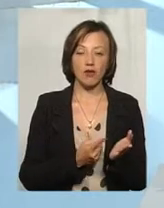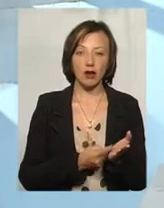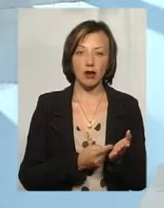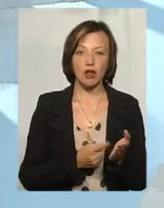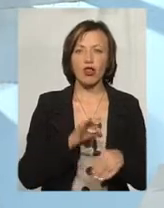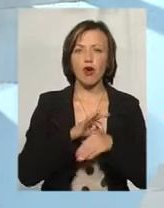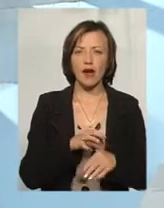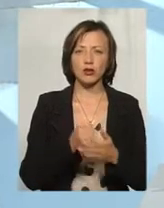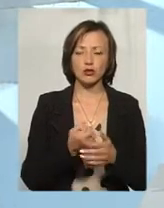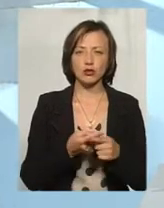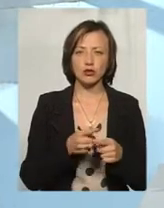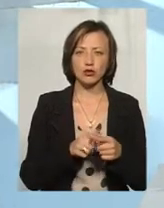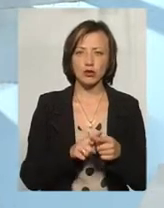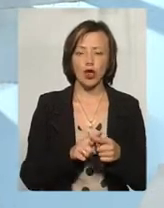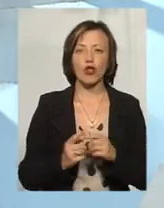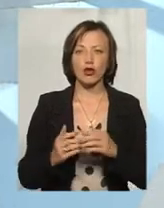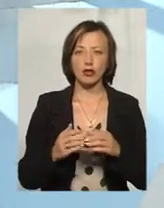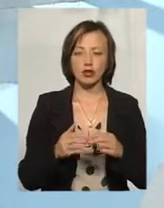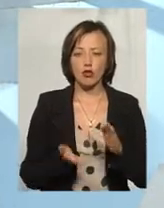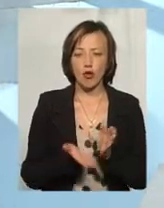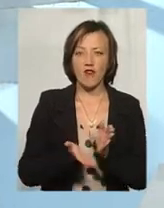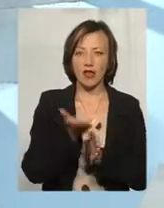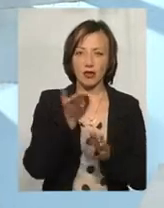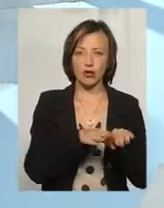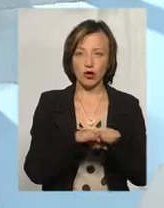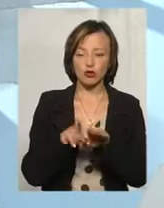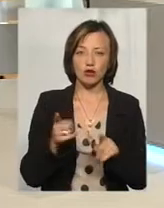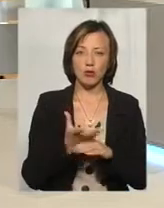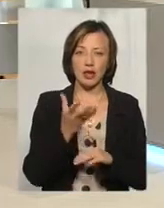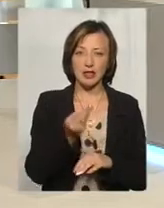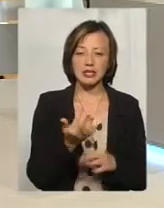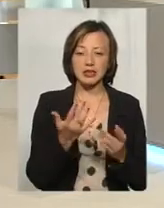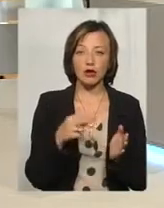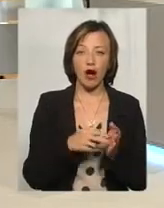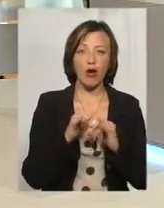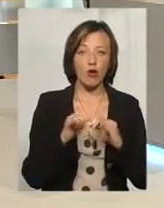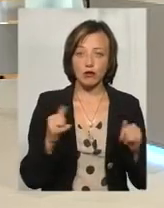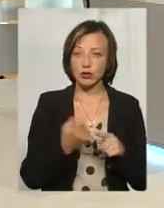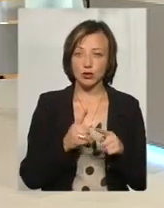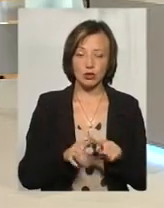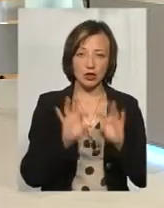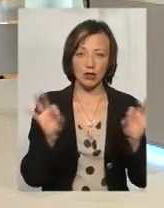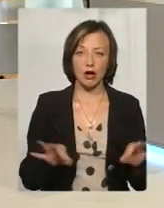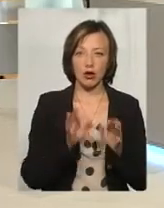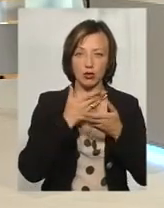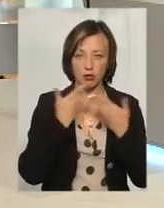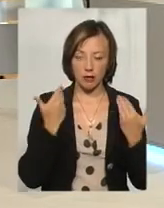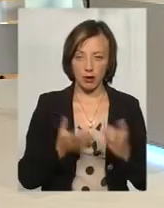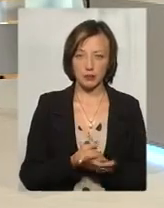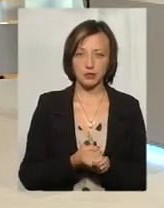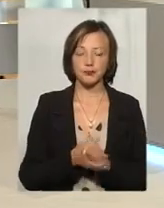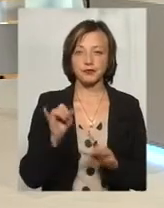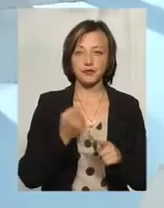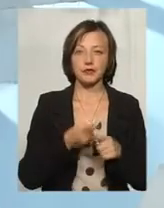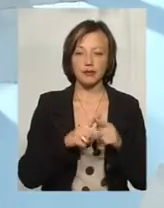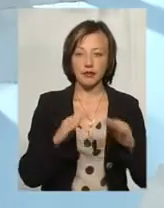цього економічно обґрунтованого рівня, щоб хоча б платити собівартість. Але розвитку при цьому ніякого немає. І